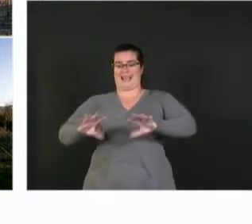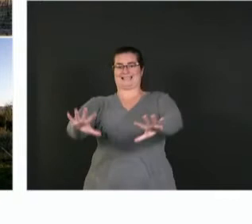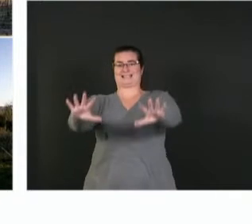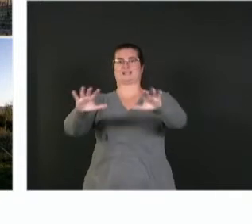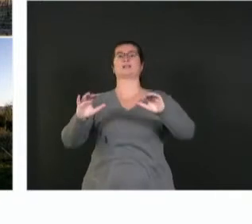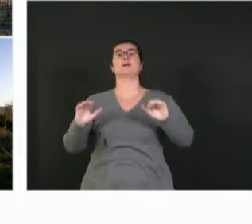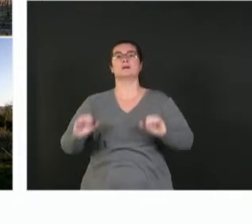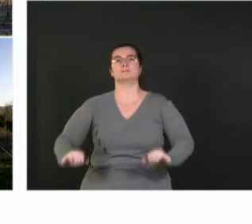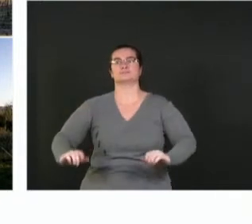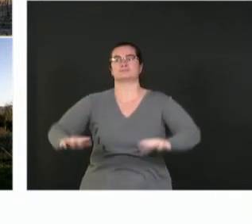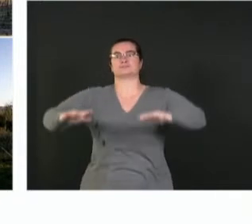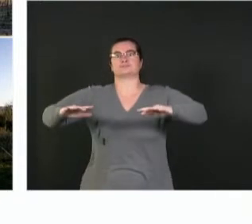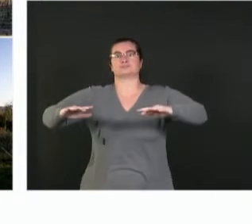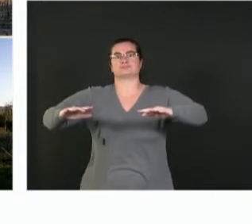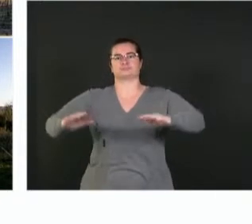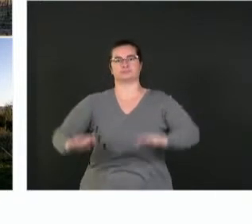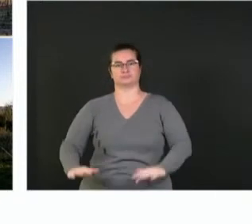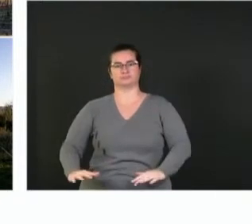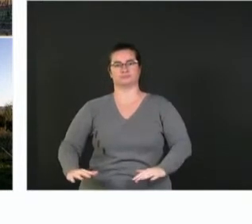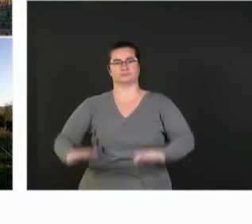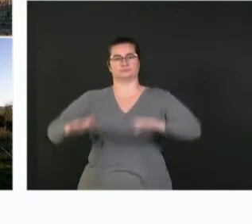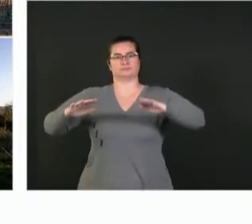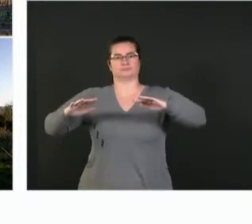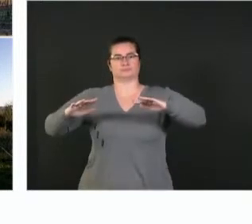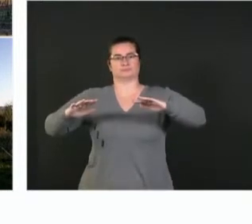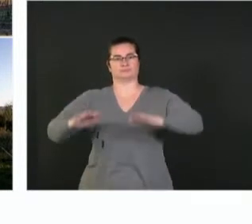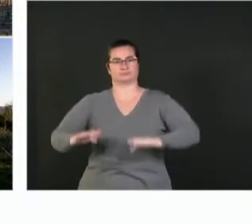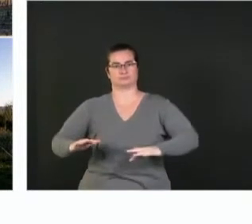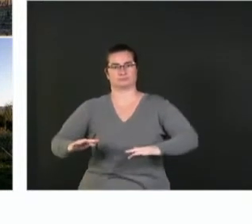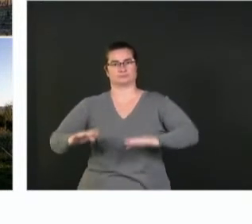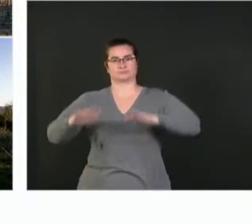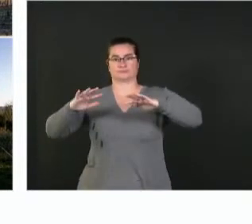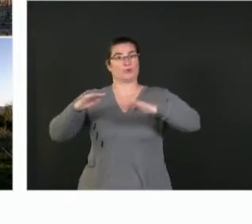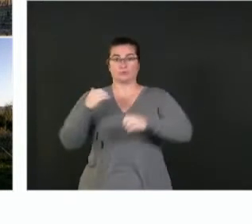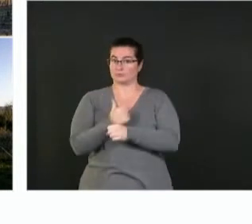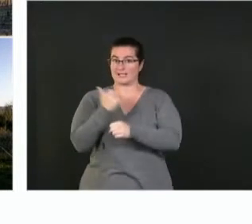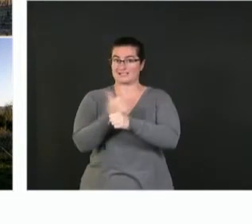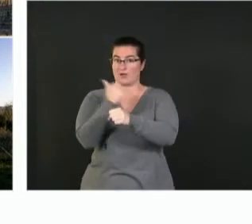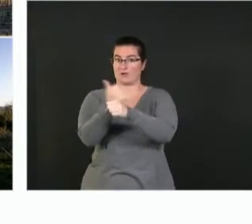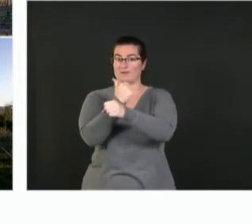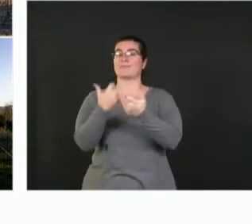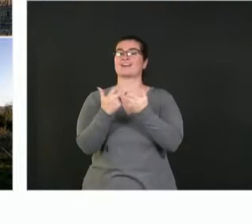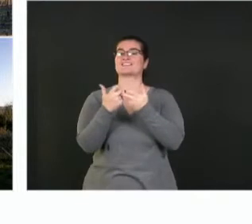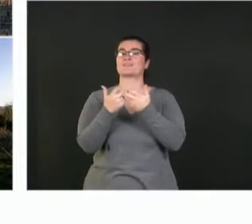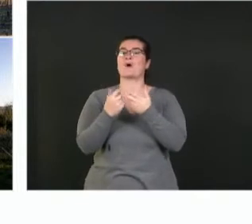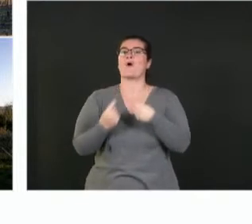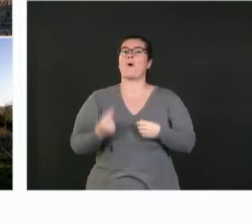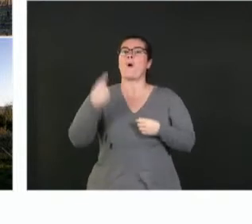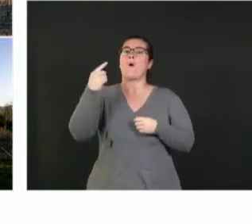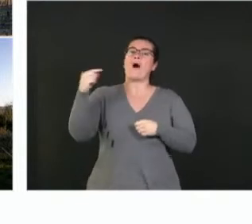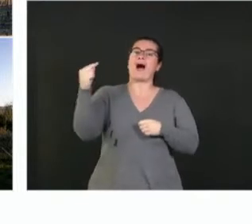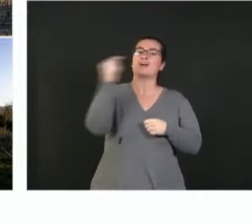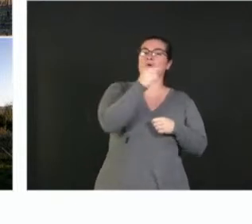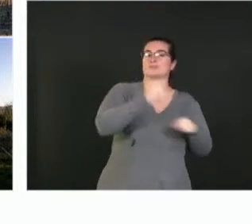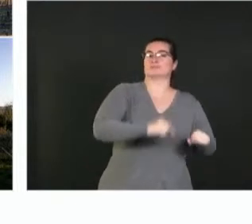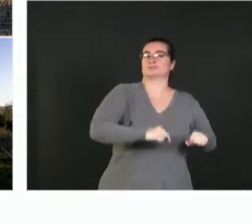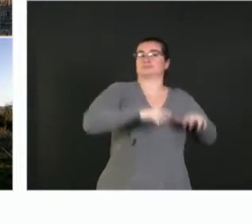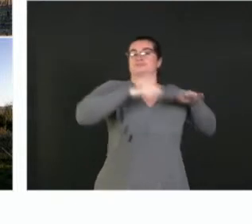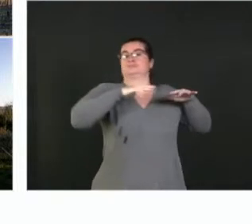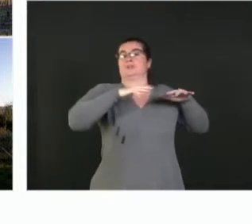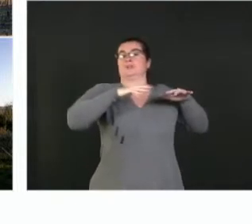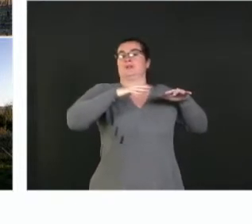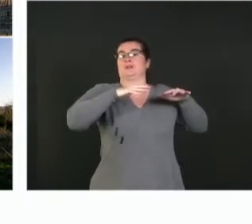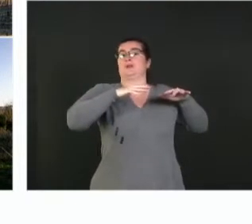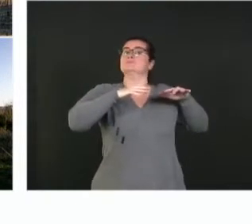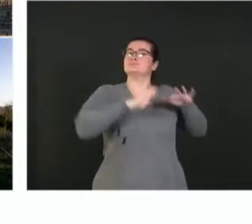inondé. Et donc tous les ans, il est inondé. Et vous voyez sur l'image qui est en haut à gauche, il est inondé, mais il fonctionne encore. Et puis dans l'image qui est juste à